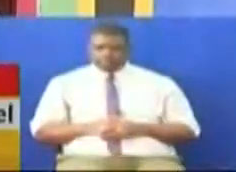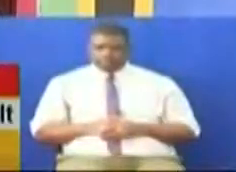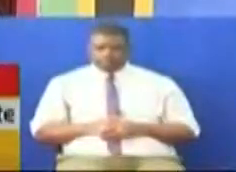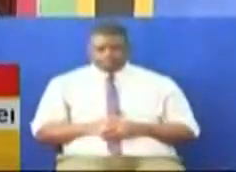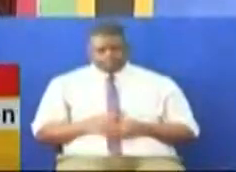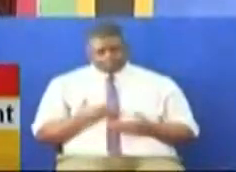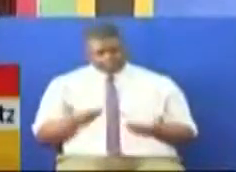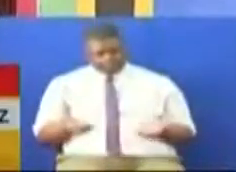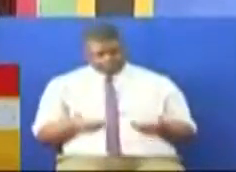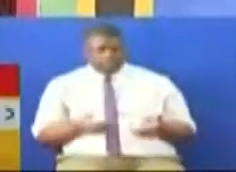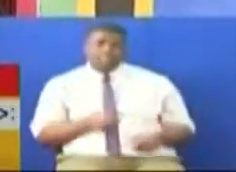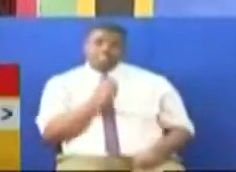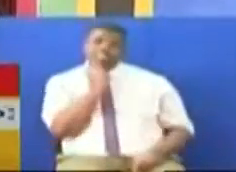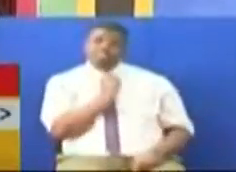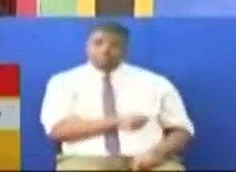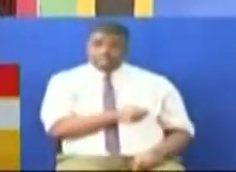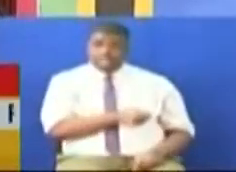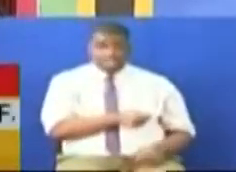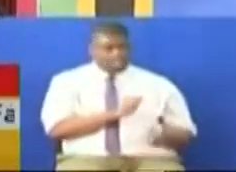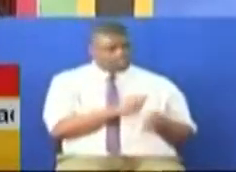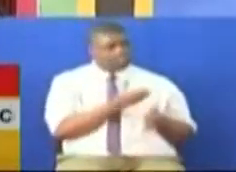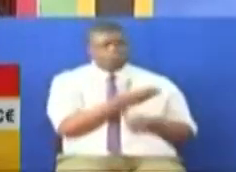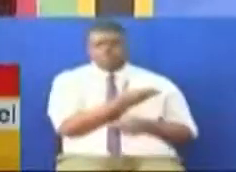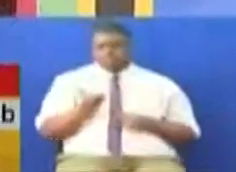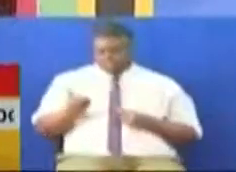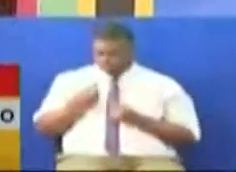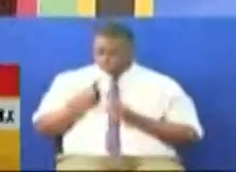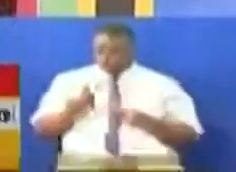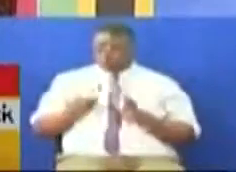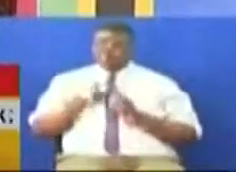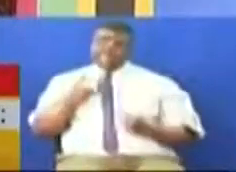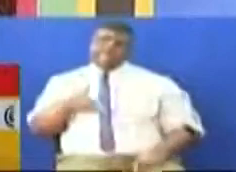liko jambo lingine ambalo nilikuwa nataka kulizungumza hapa